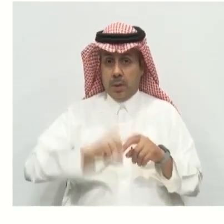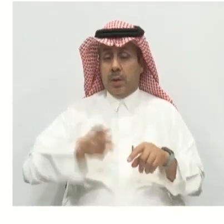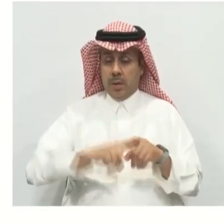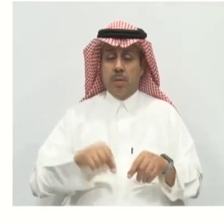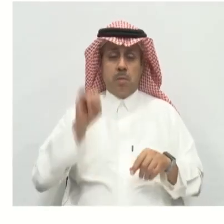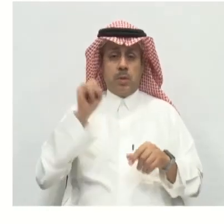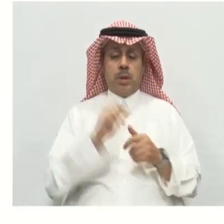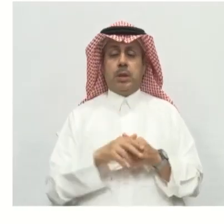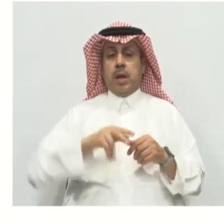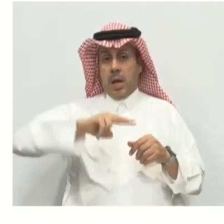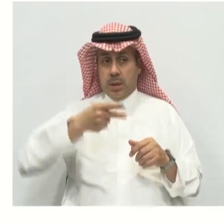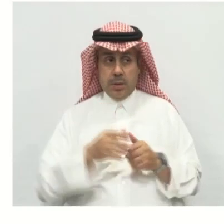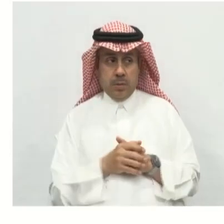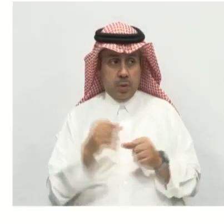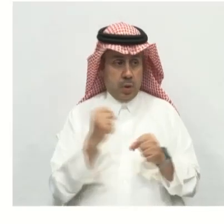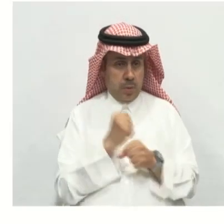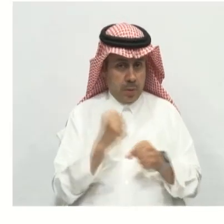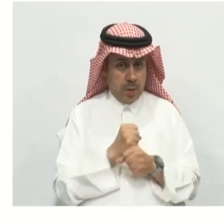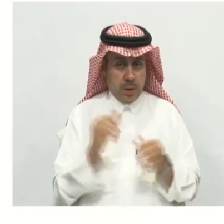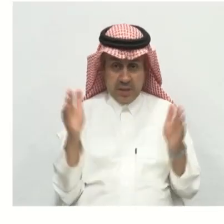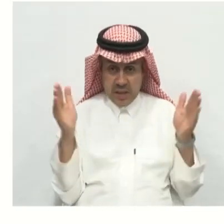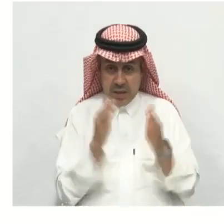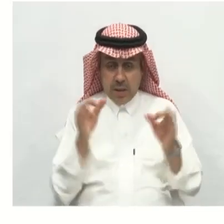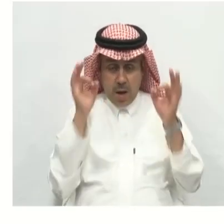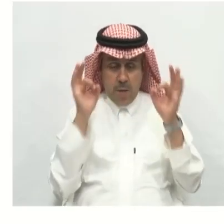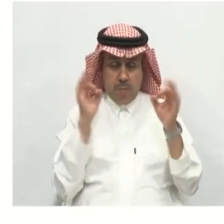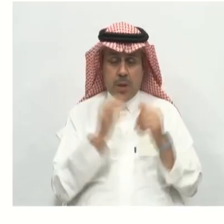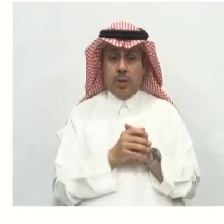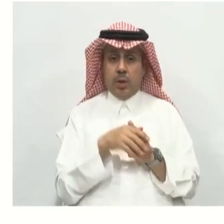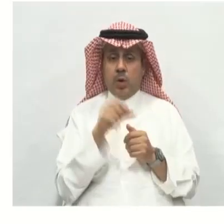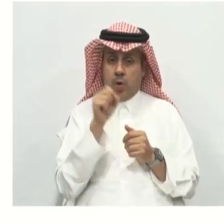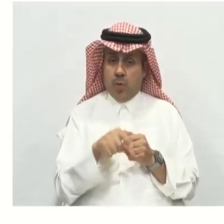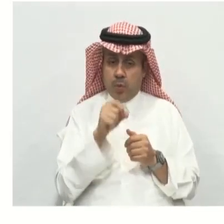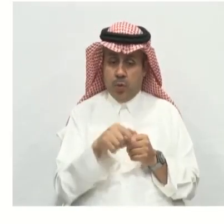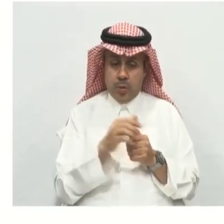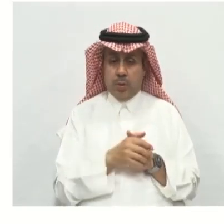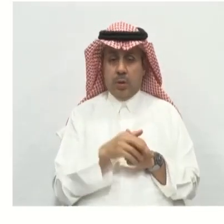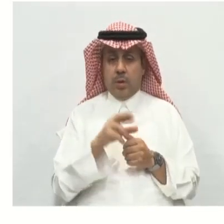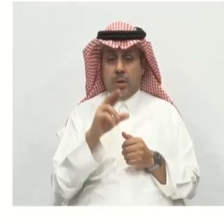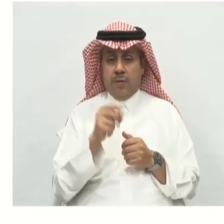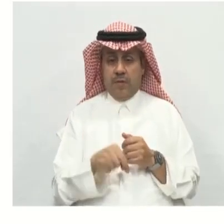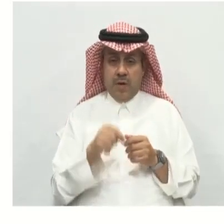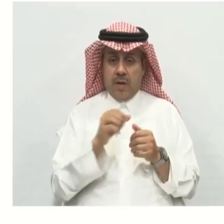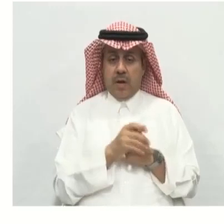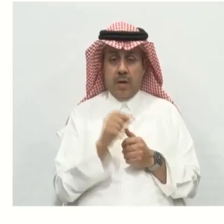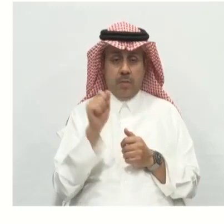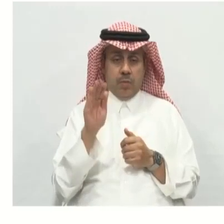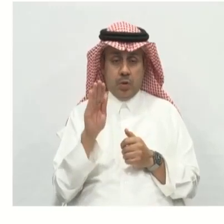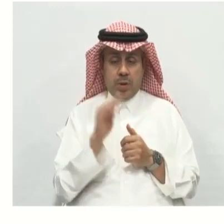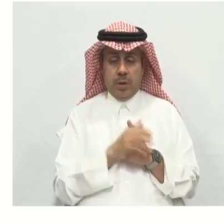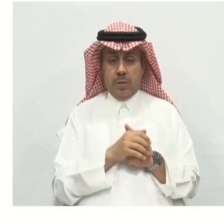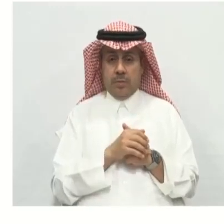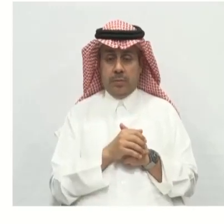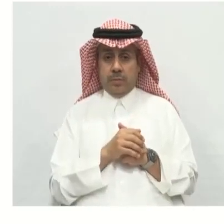تكرار المستند العكسي هو طريقه تستخدم لتحديد اهميه الرموز في هذا المستند العامل